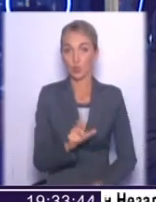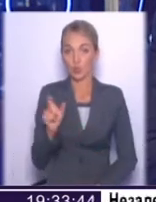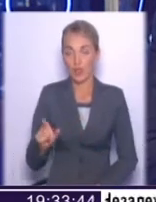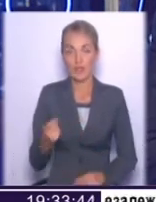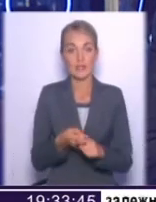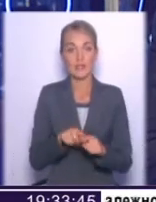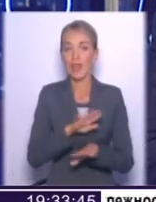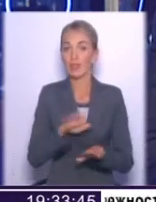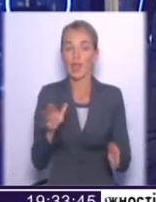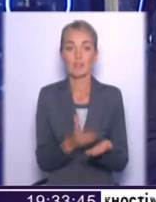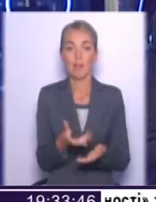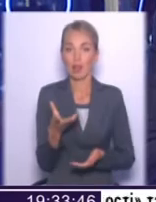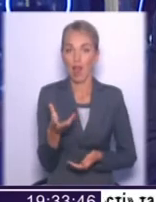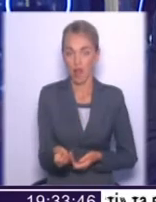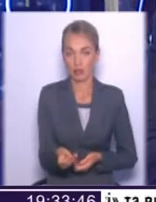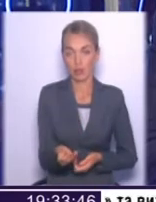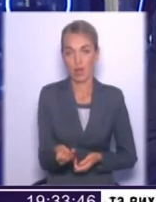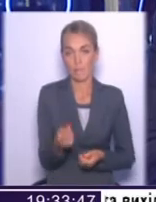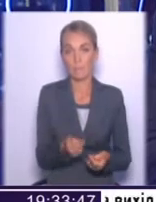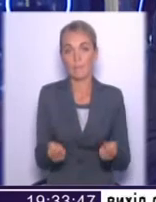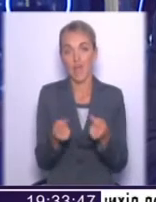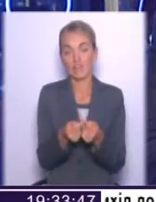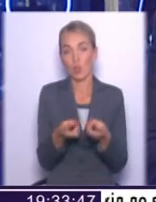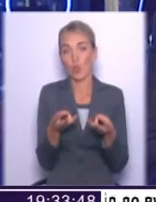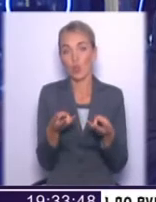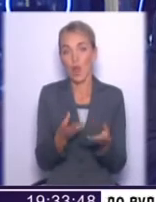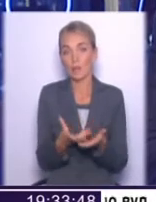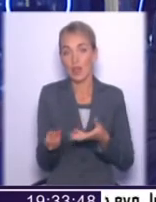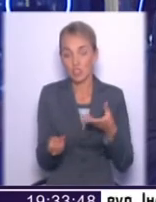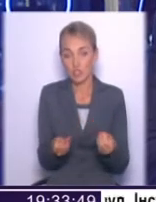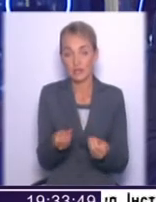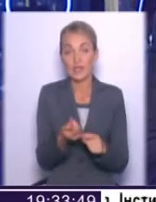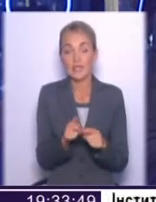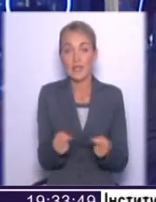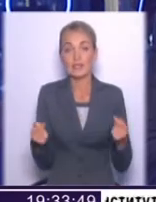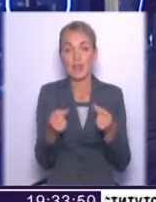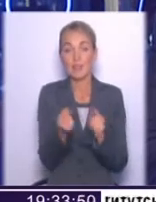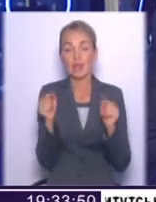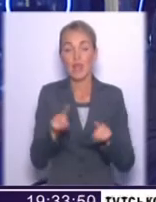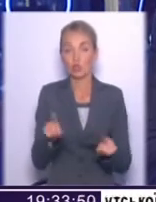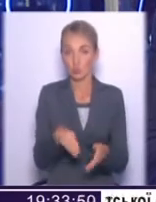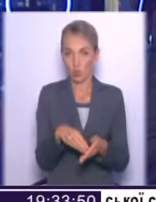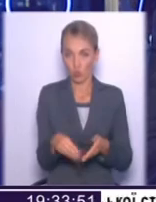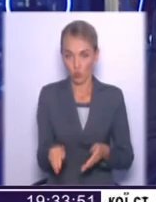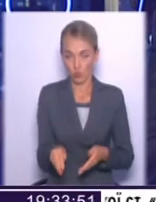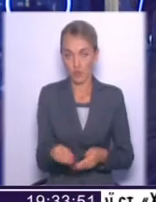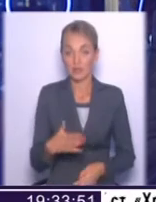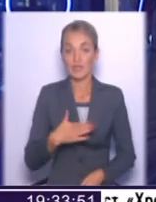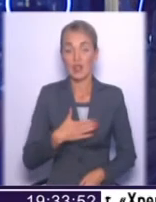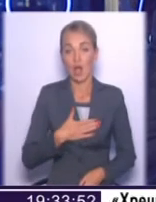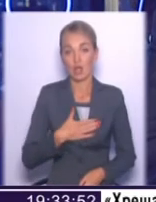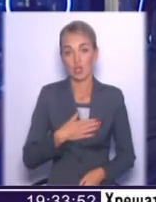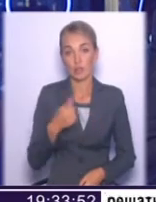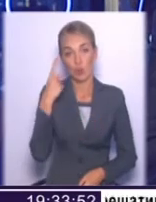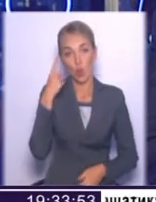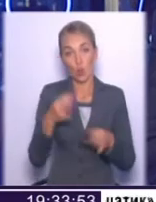не сплата там певних там комунальних платежів, це саме те, що закуповується. За нашими оцінками, з